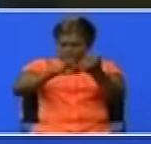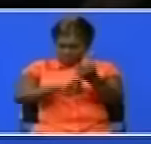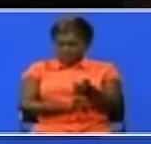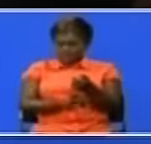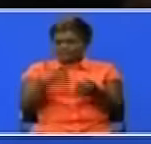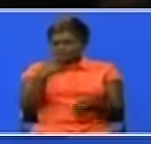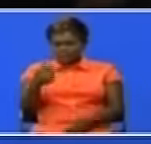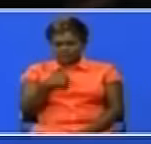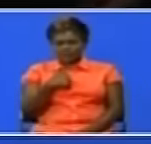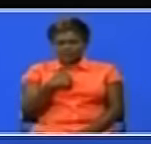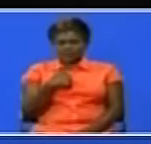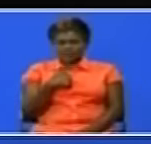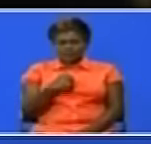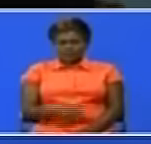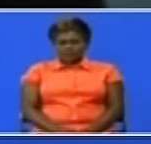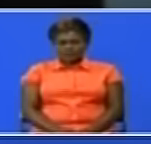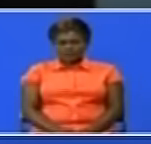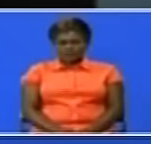muoane.